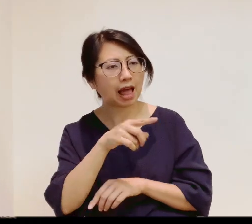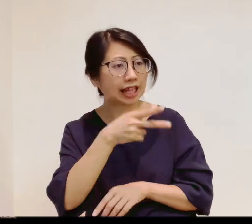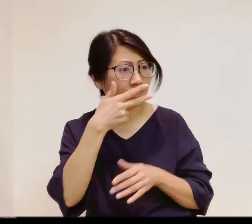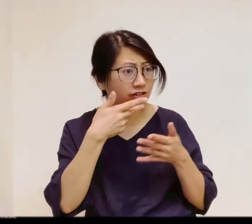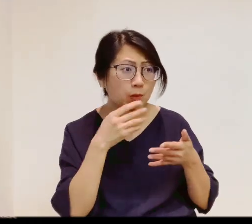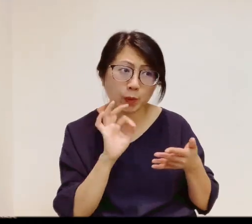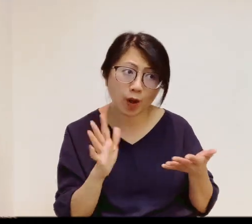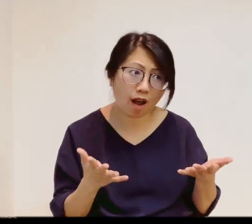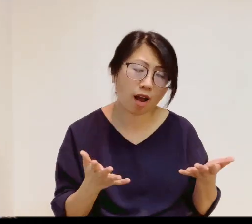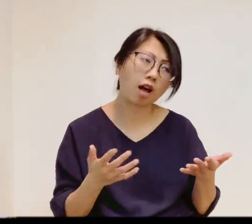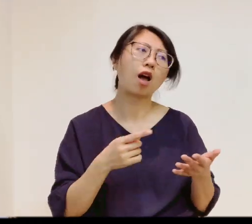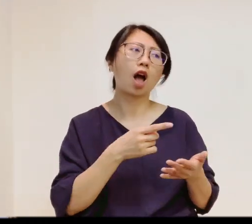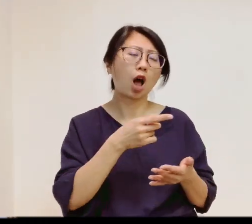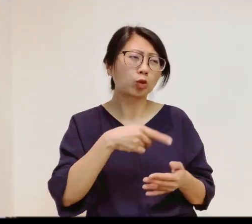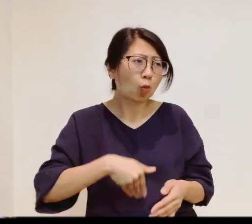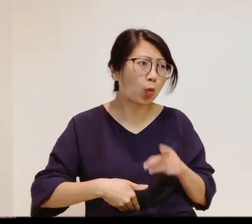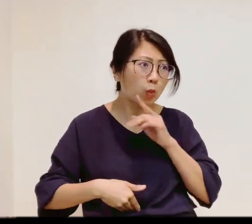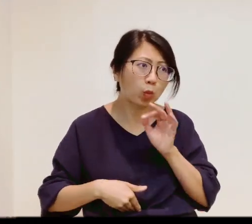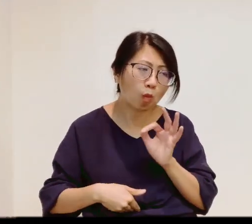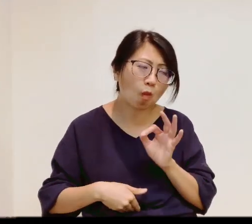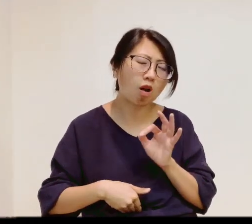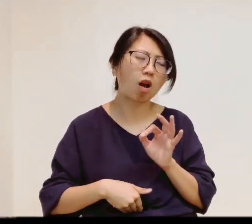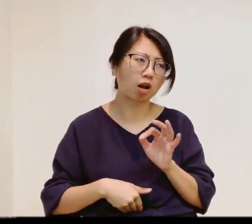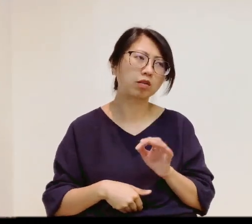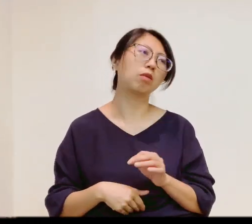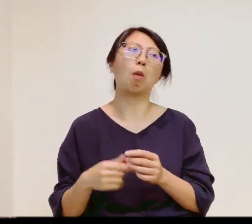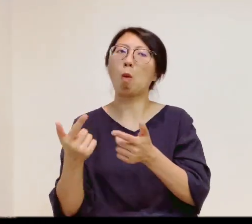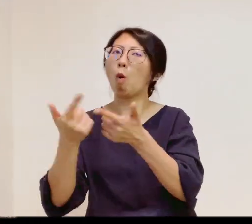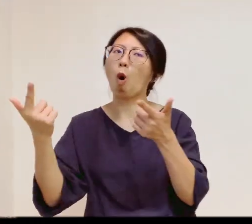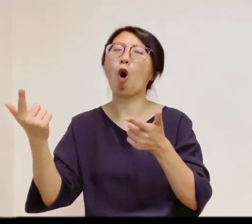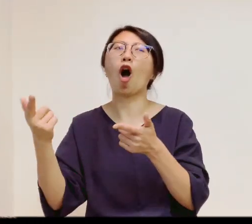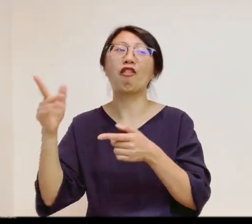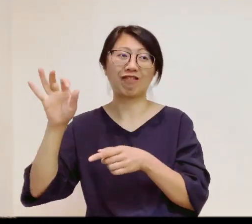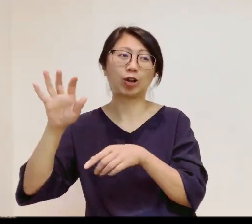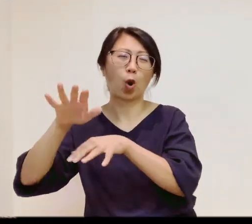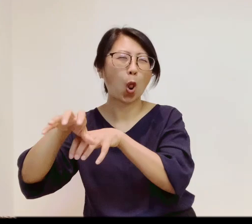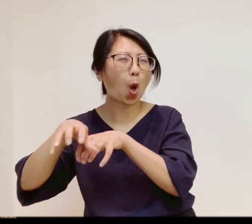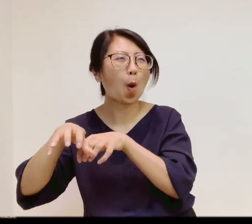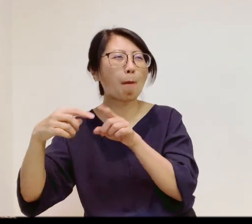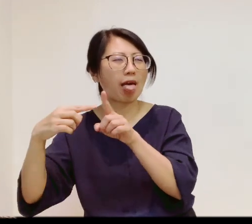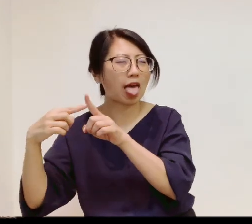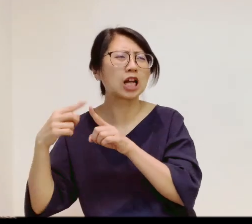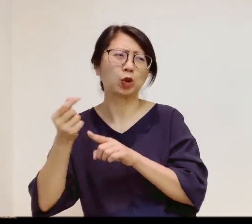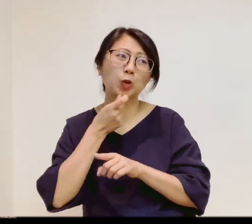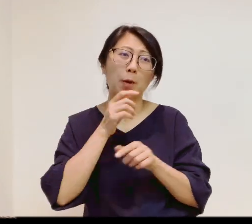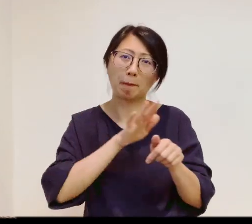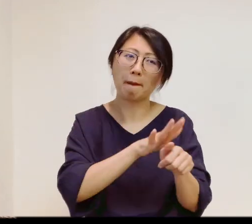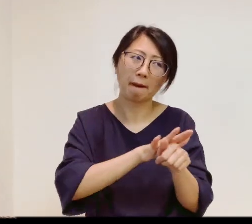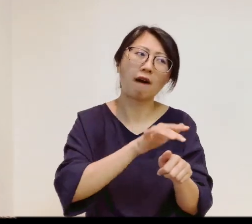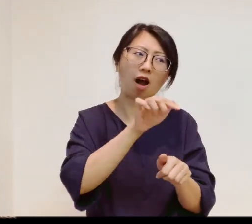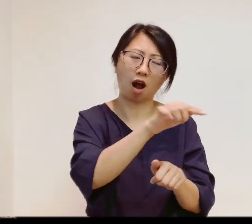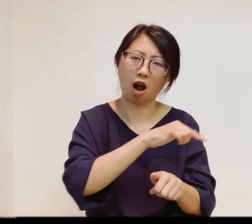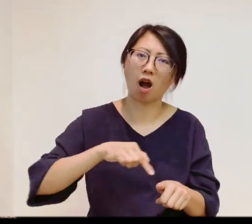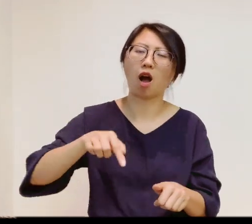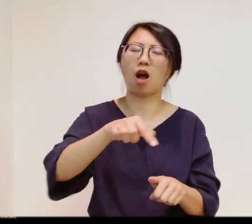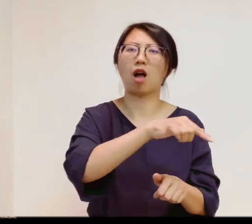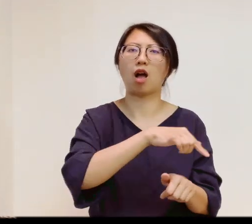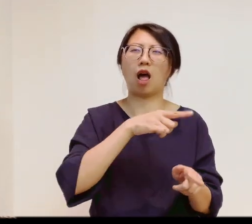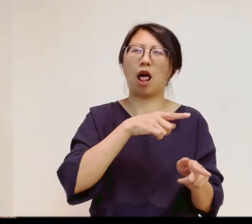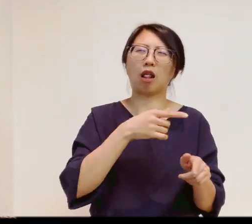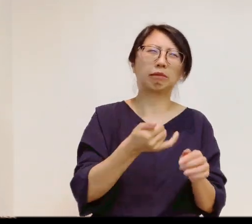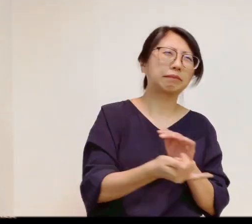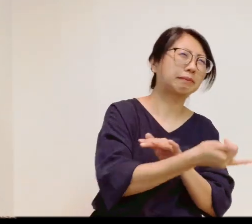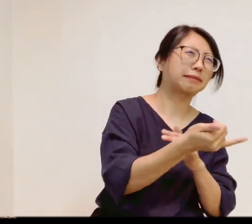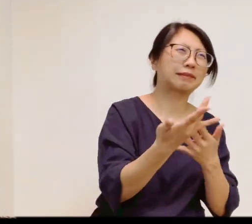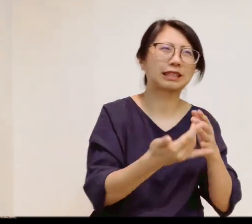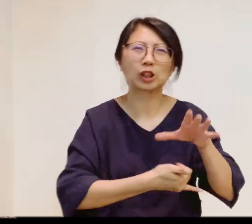最有正義感嘅人嚟嘅。佢去到邊咧，都係問佢：喂，你食咗飯未啊？你肚唔肚餓啊？咁樣係好多嘅法國農